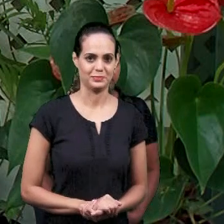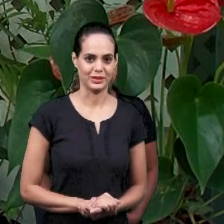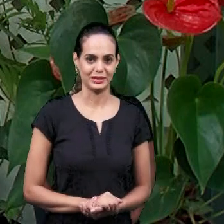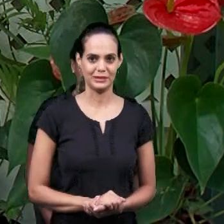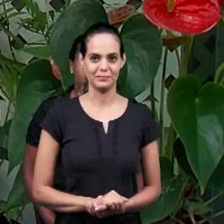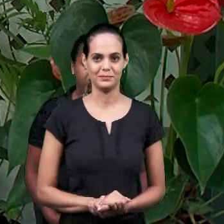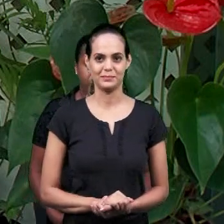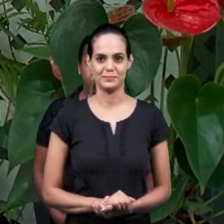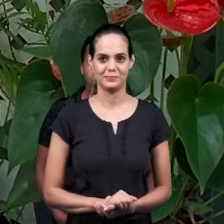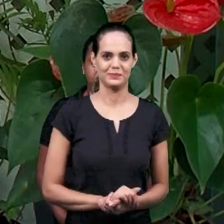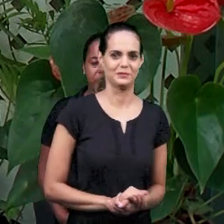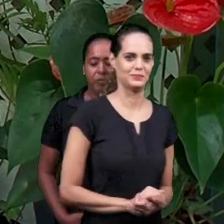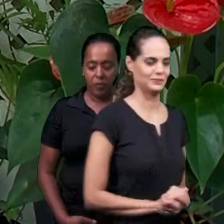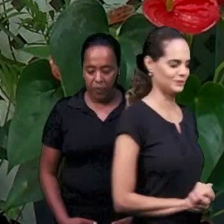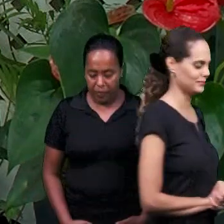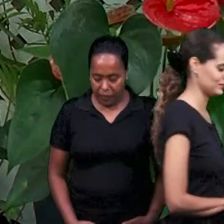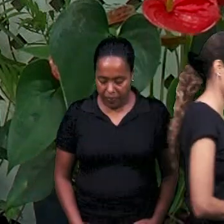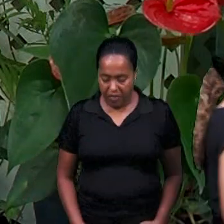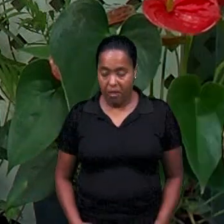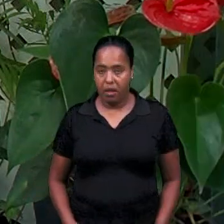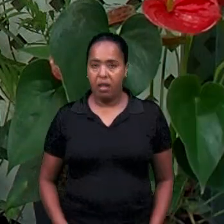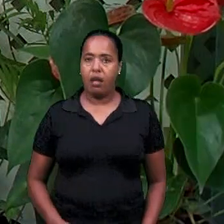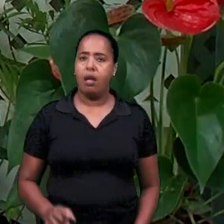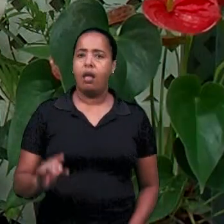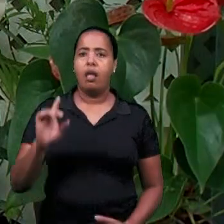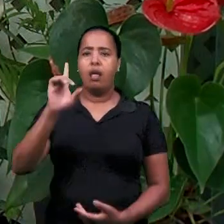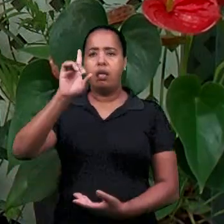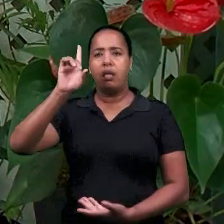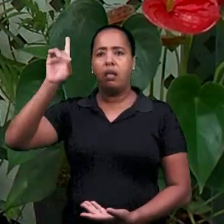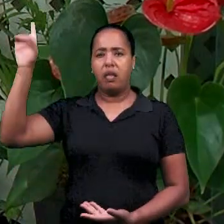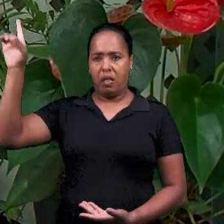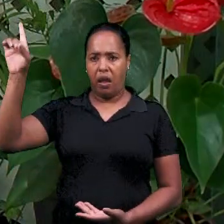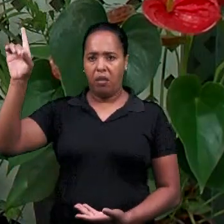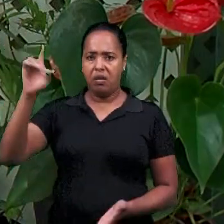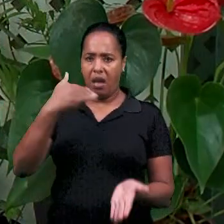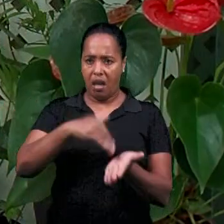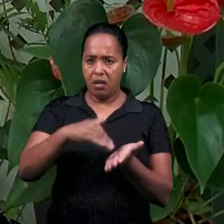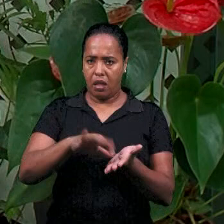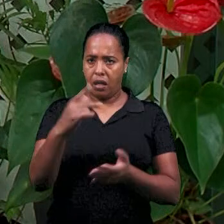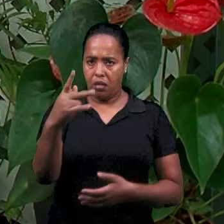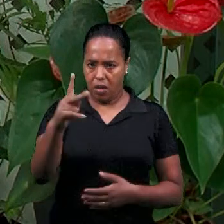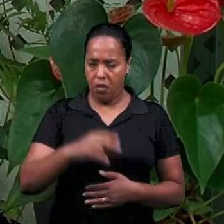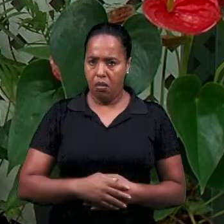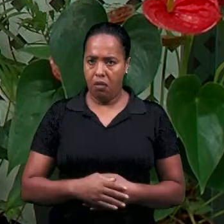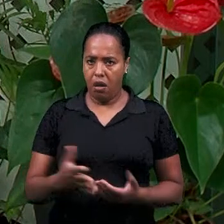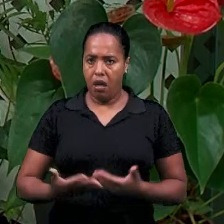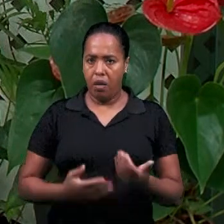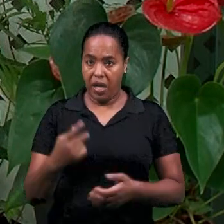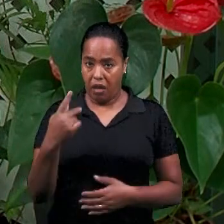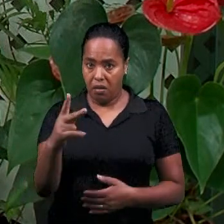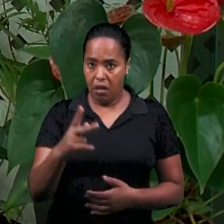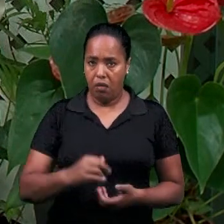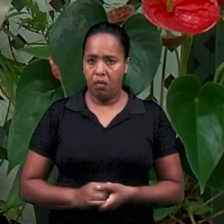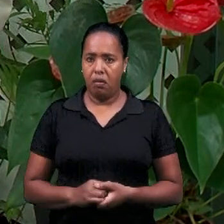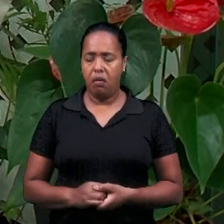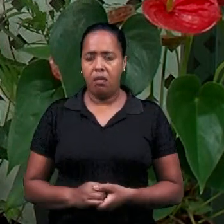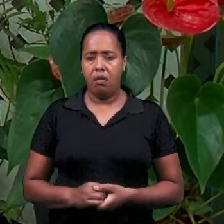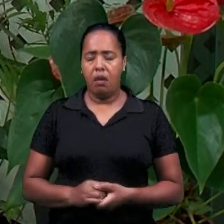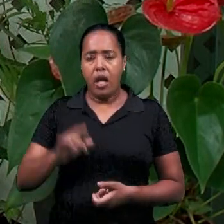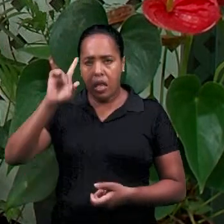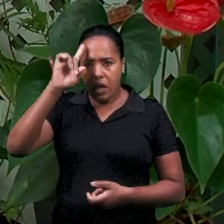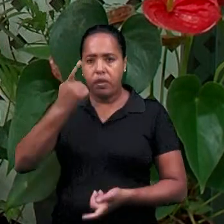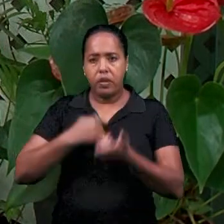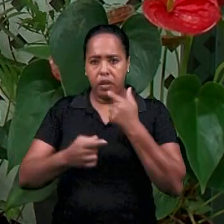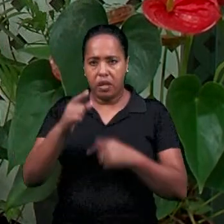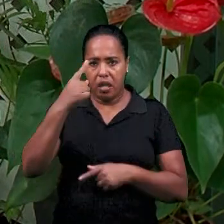Dieu, il n'est pas ton secrétaire ni ton fonctionnaire. Dieu, il ne